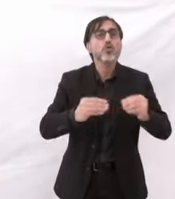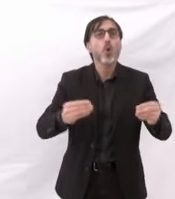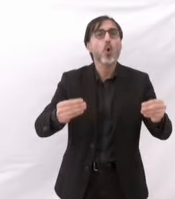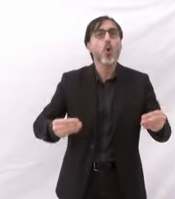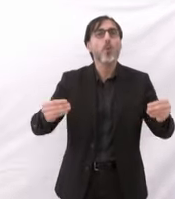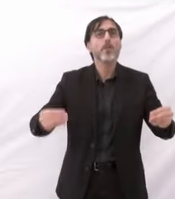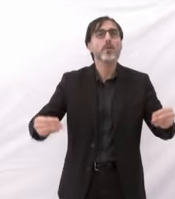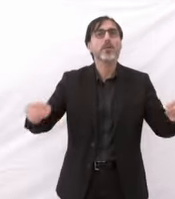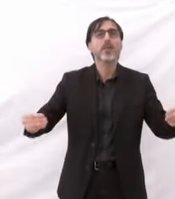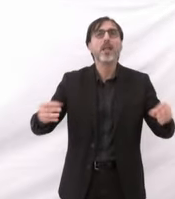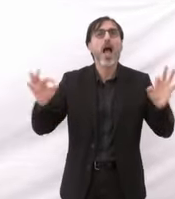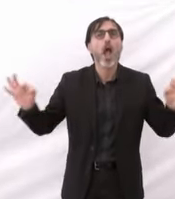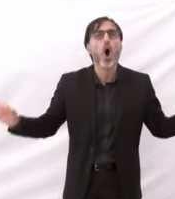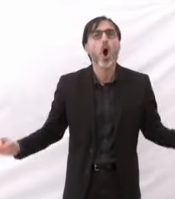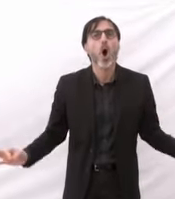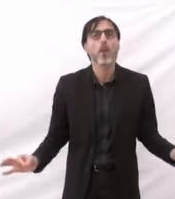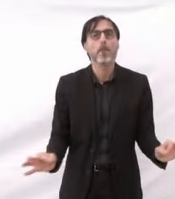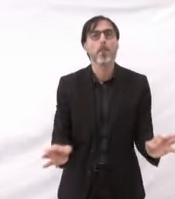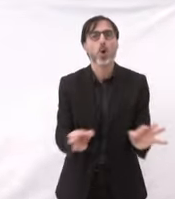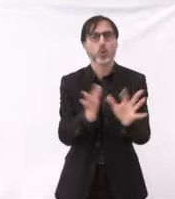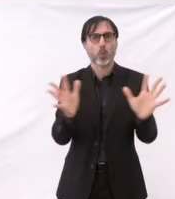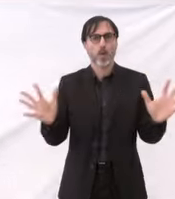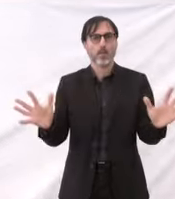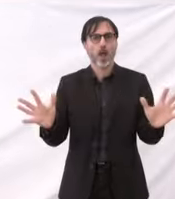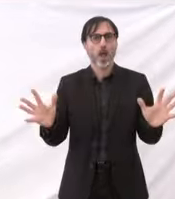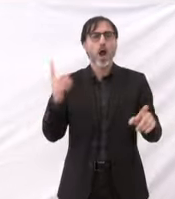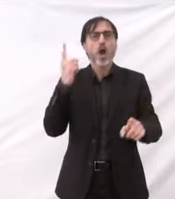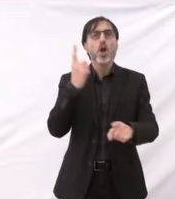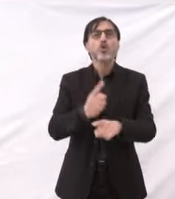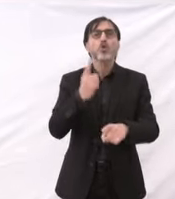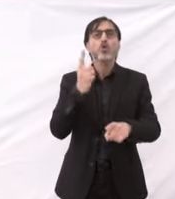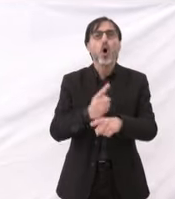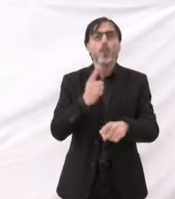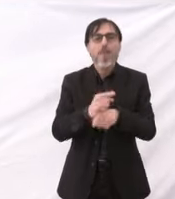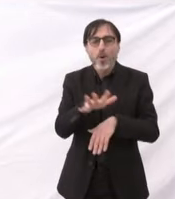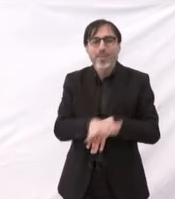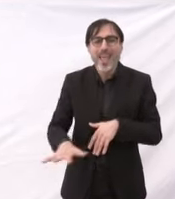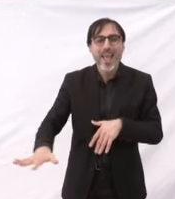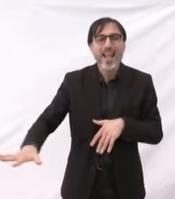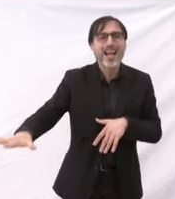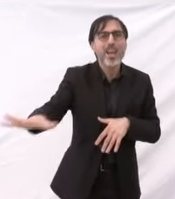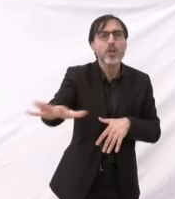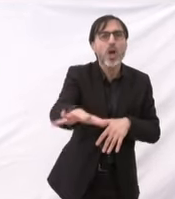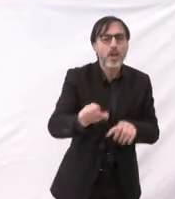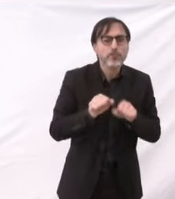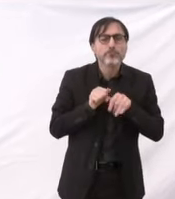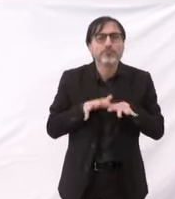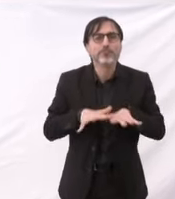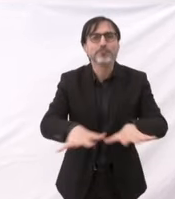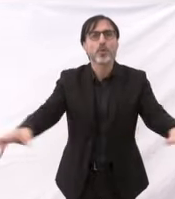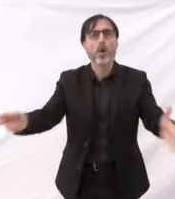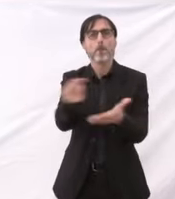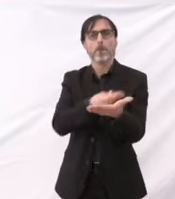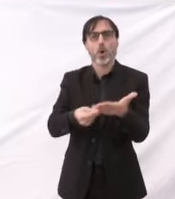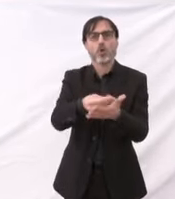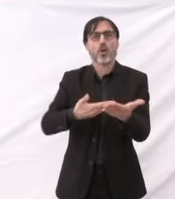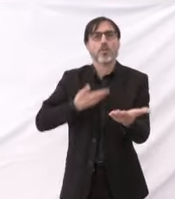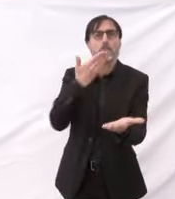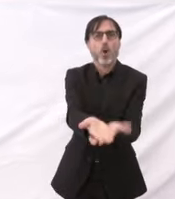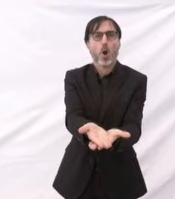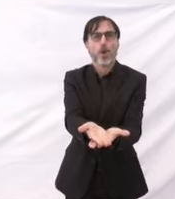di opportunità. Dobbiamo inondare i territori di progetti di